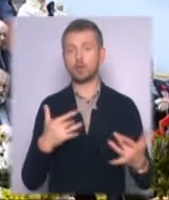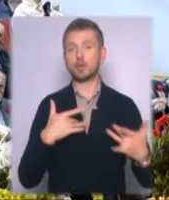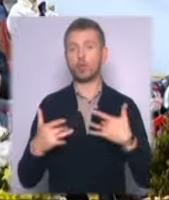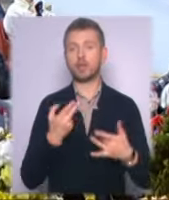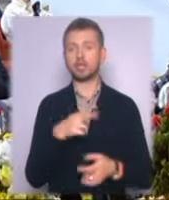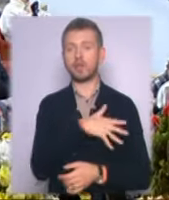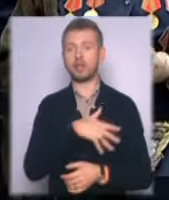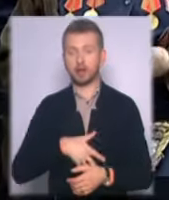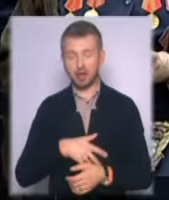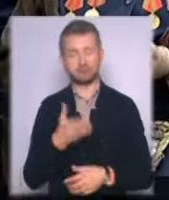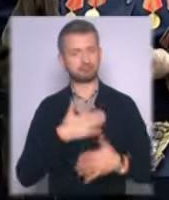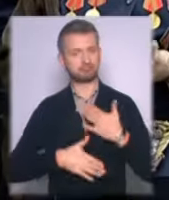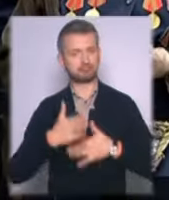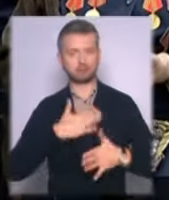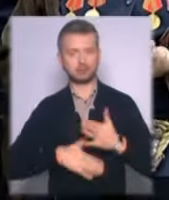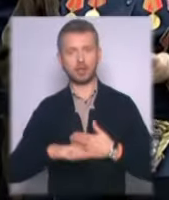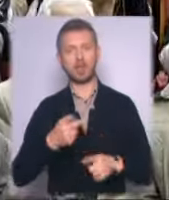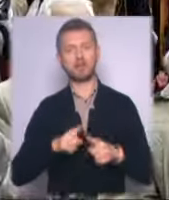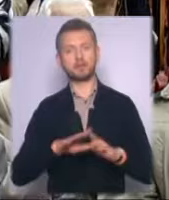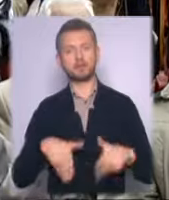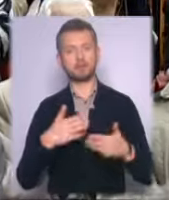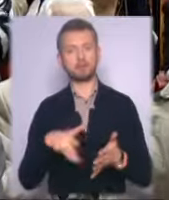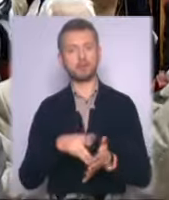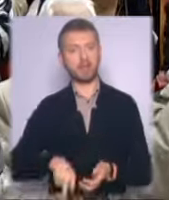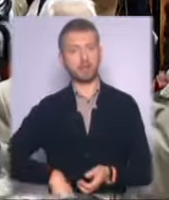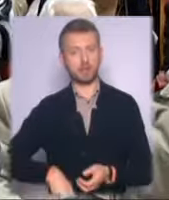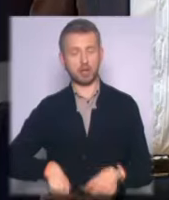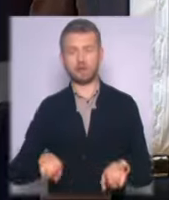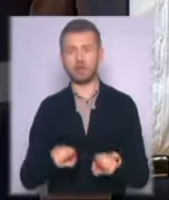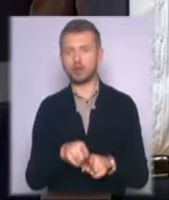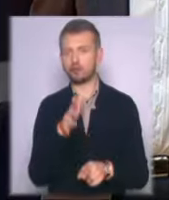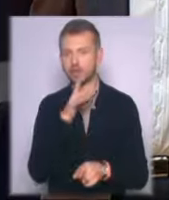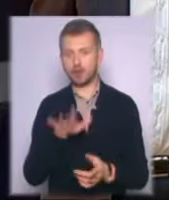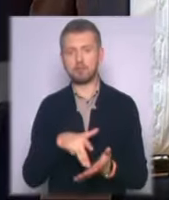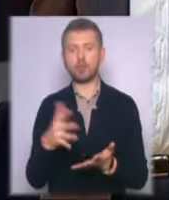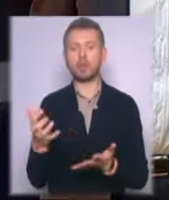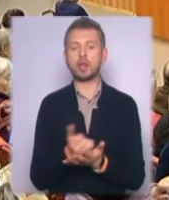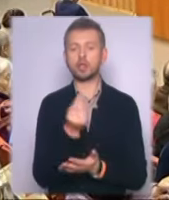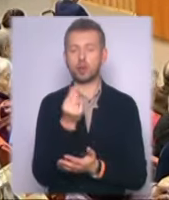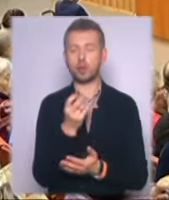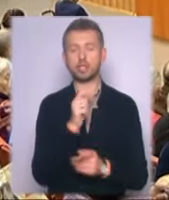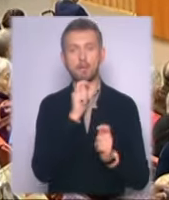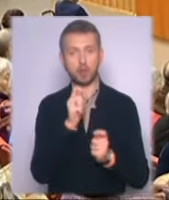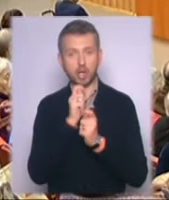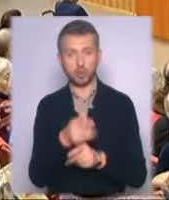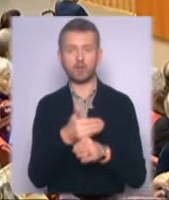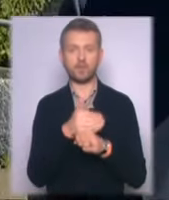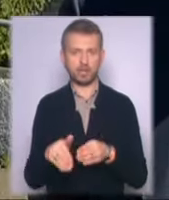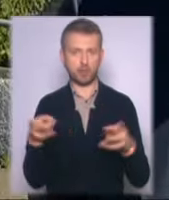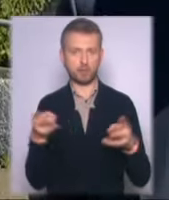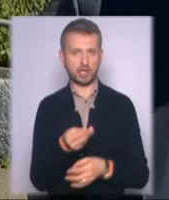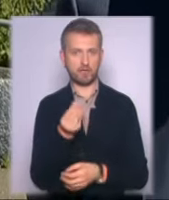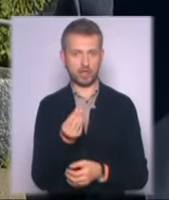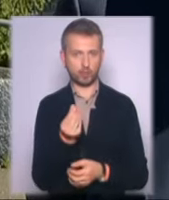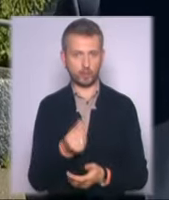ветеранів – за радість, це ініціатива міськадміністрації. От які скрутні часи знайшло місто гроші на подарунки та виділило необхідне фінансування.